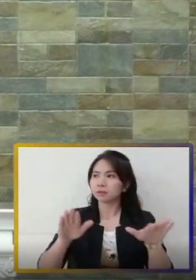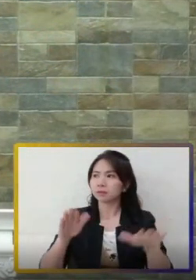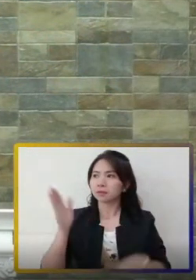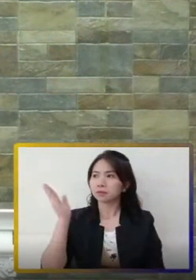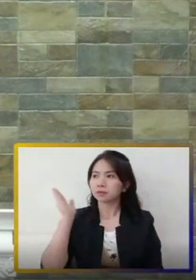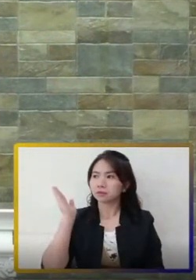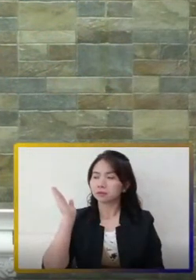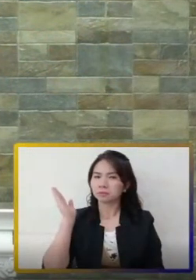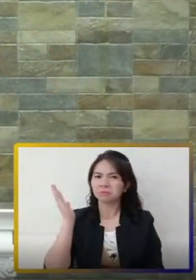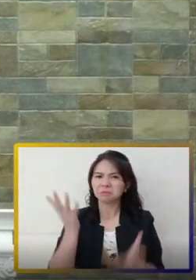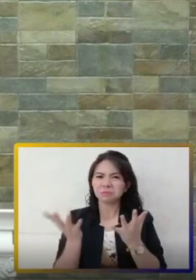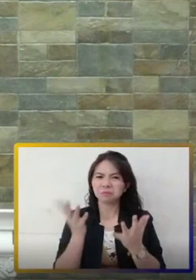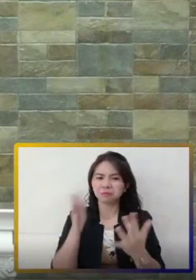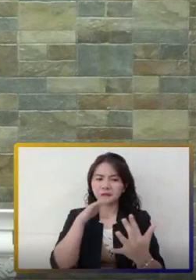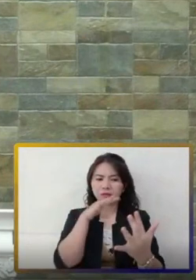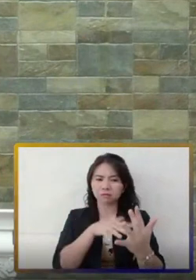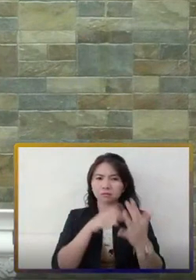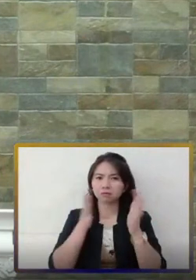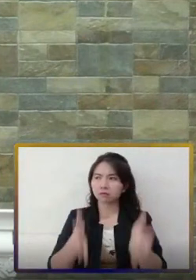estudyante sila?